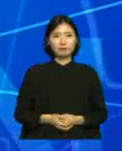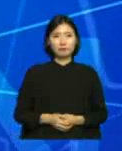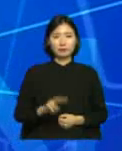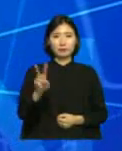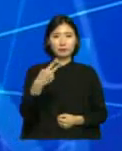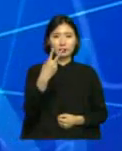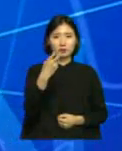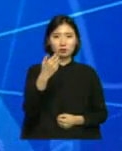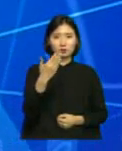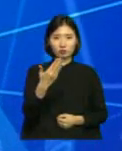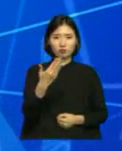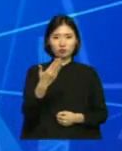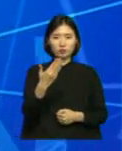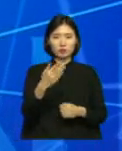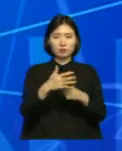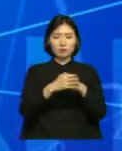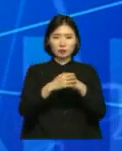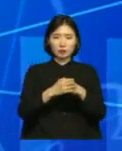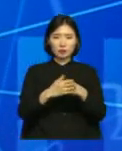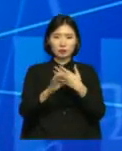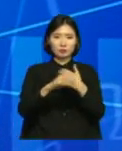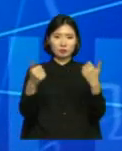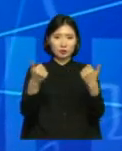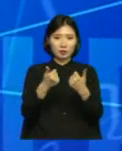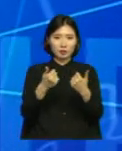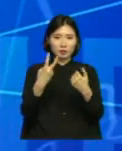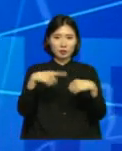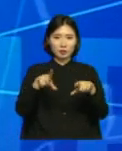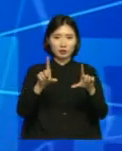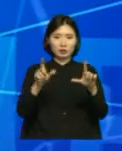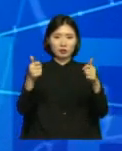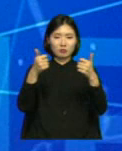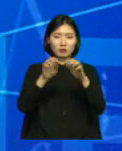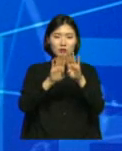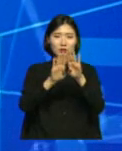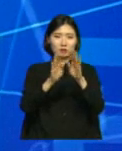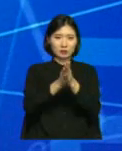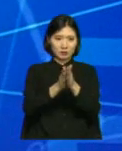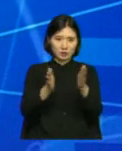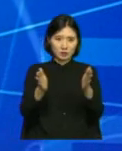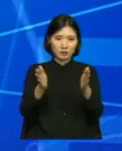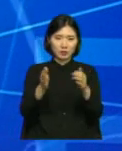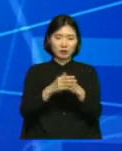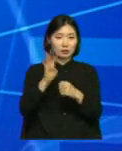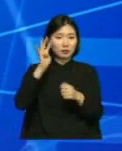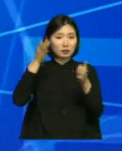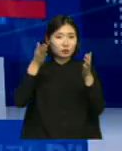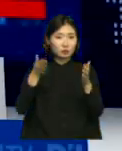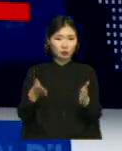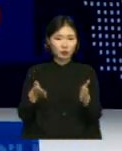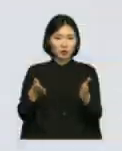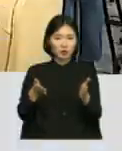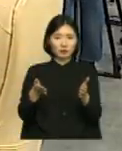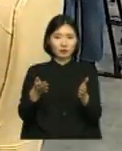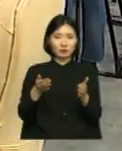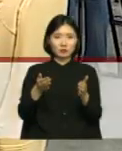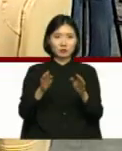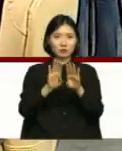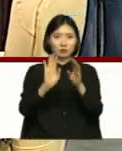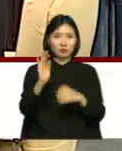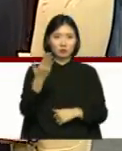제 229회 마포고 의회 임시회가 2일 계획 을 시작으로 5일까지 날 간의 일정으로 진행됩니다